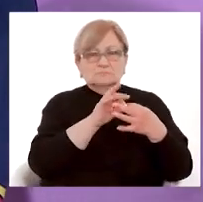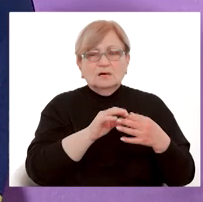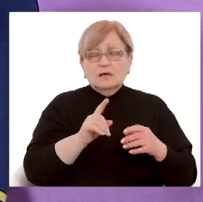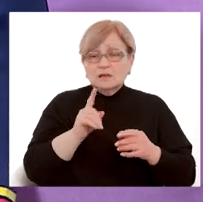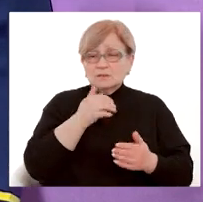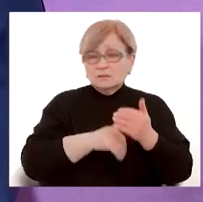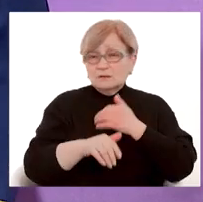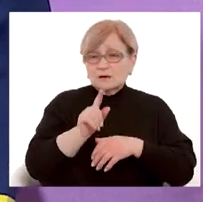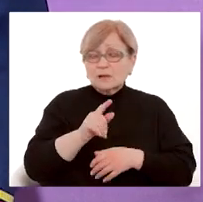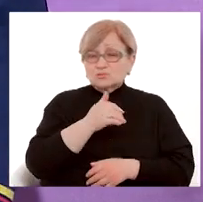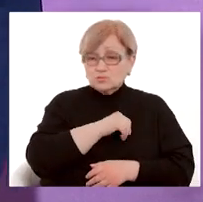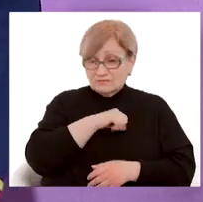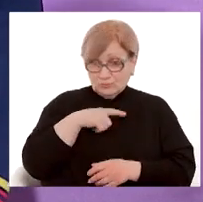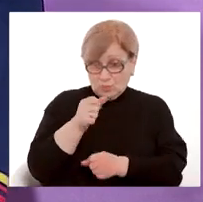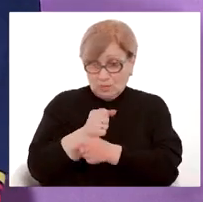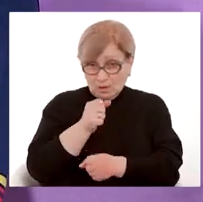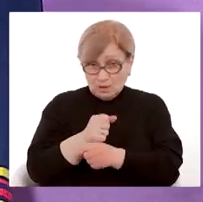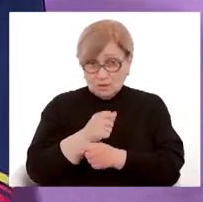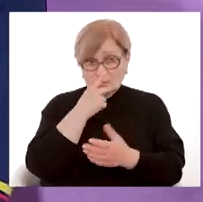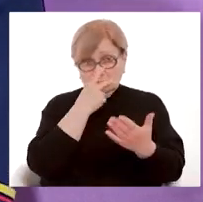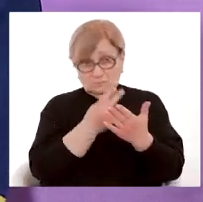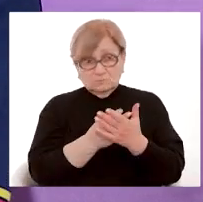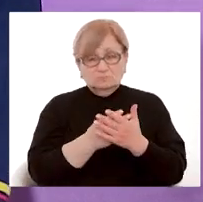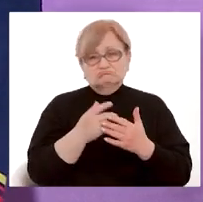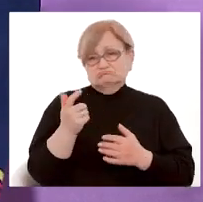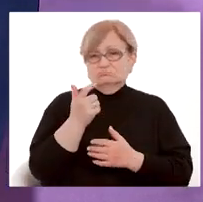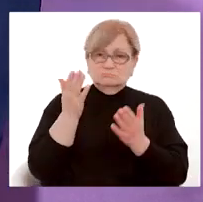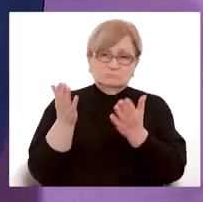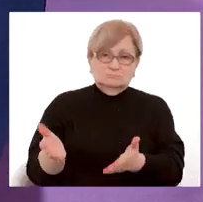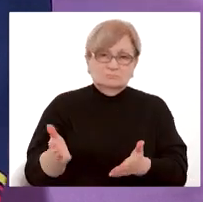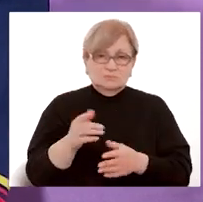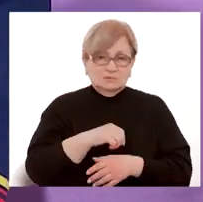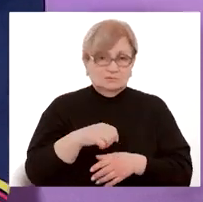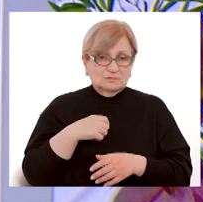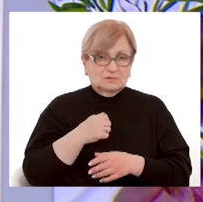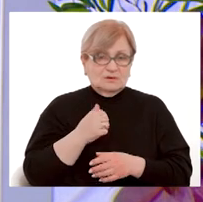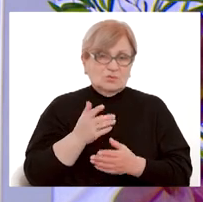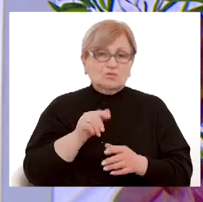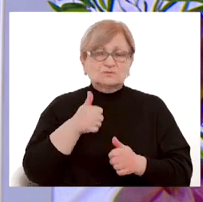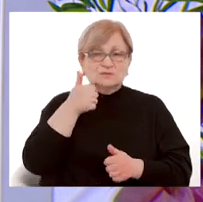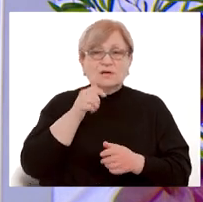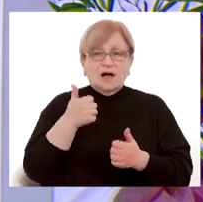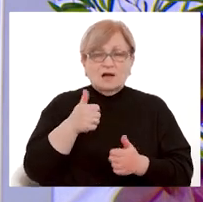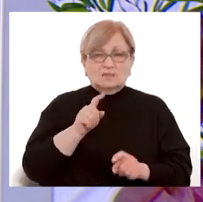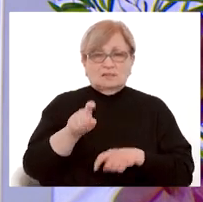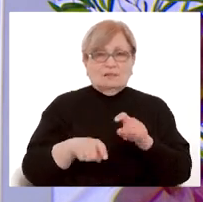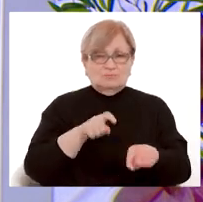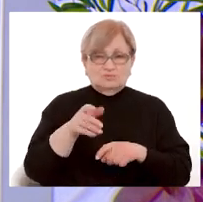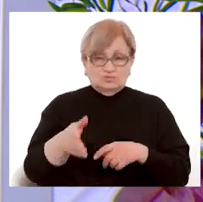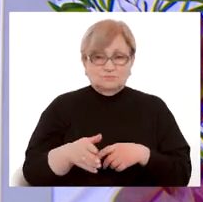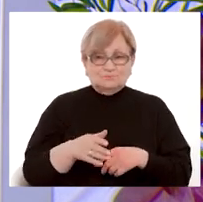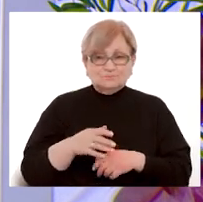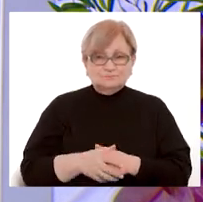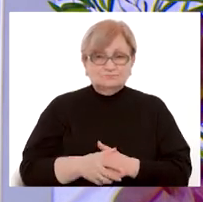რაიმე, რასაც თვითონ გააკეთებს და შედეგს ხედავს, ეს მისი დამოუკიდებლობისთვის არის, ხომ? რა თქმა უნდა, წინ გადადგმული ნაბიჯი, ვიდრე ვთქვათ რაღაცა ჩვენს